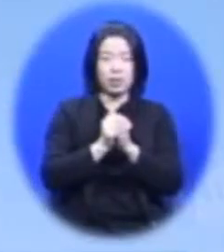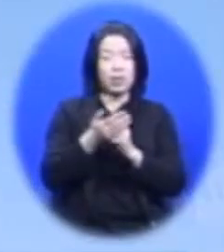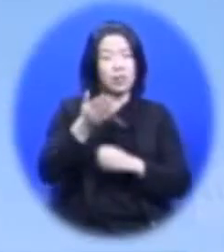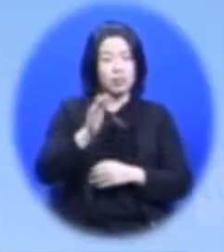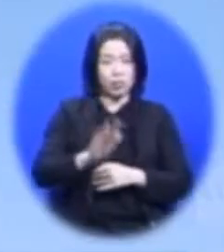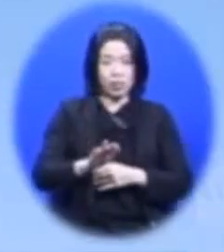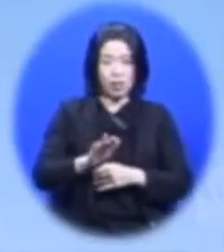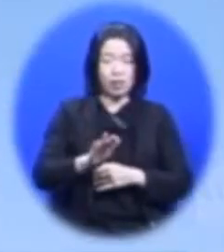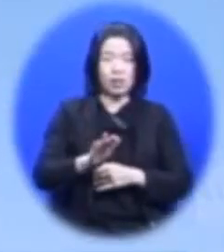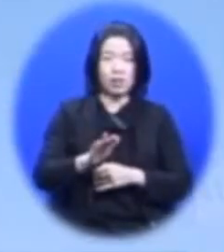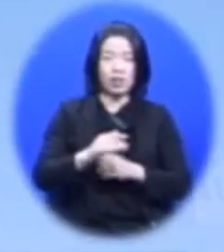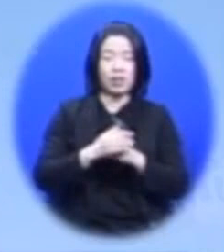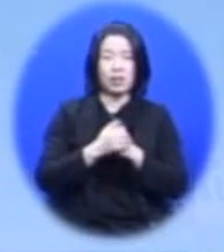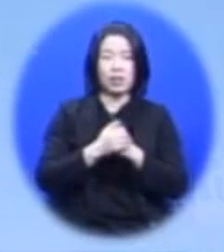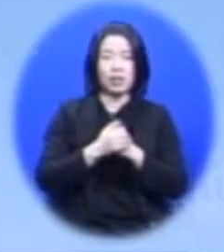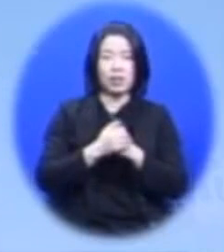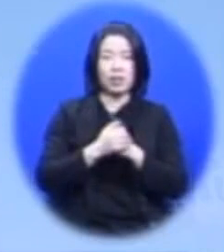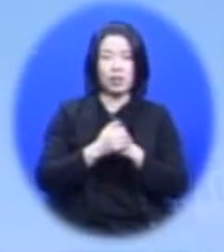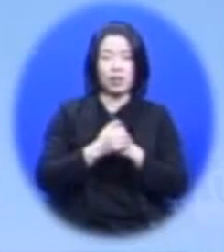그런데